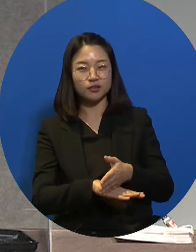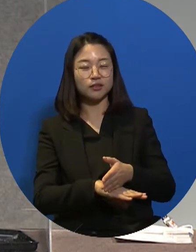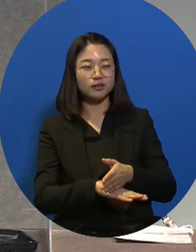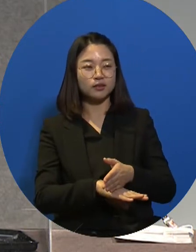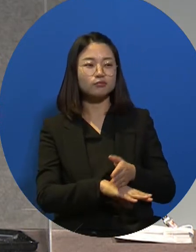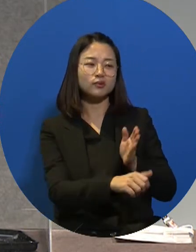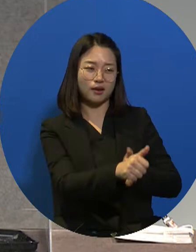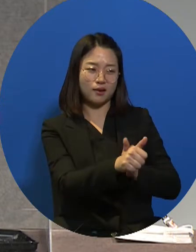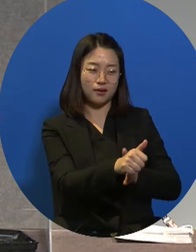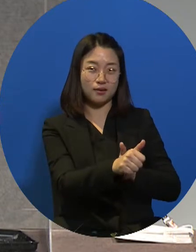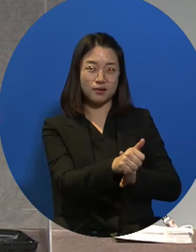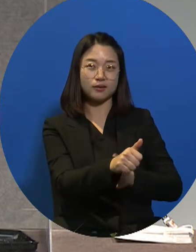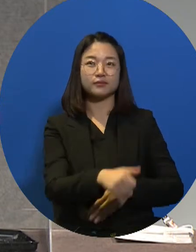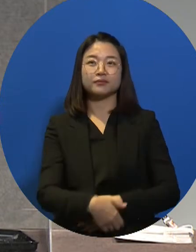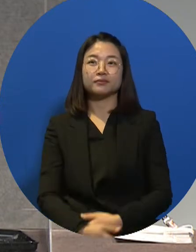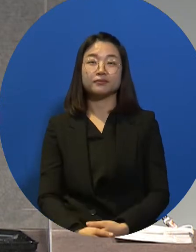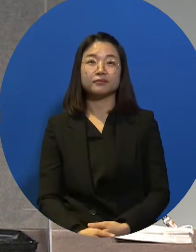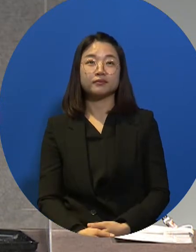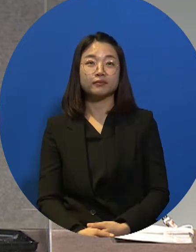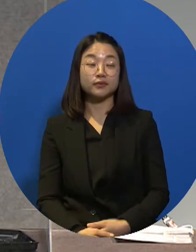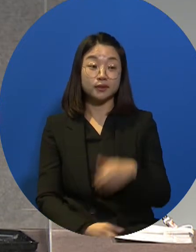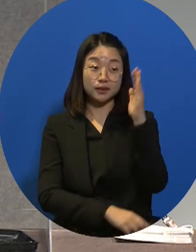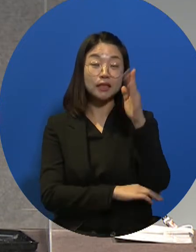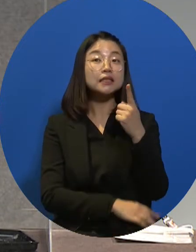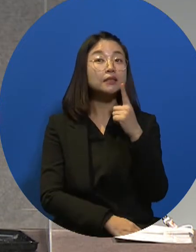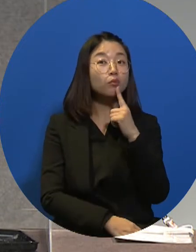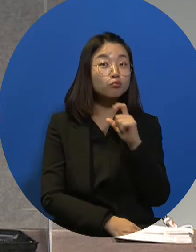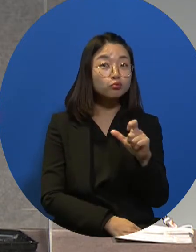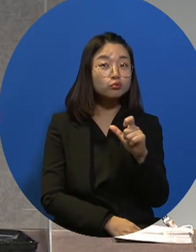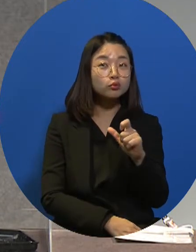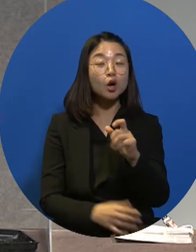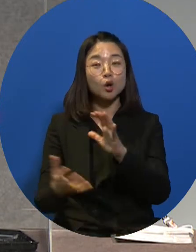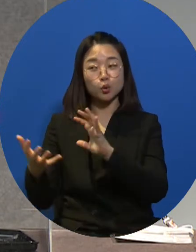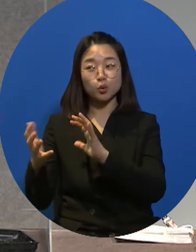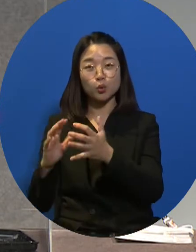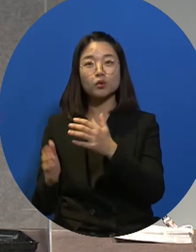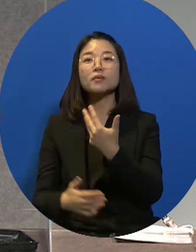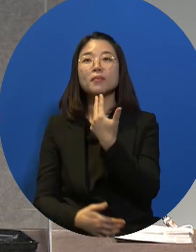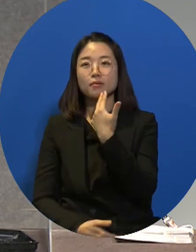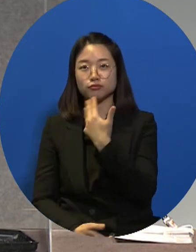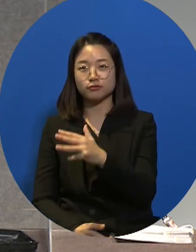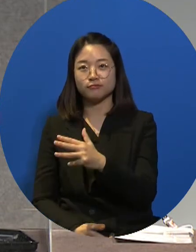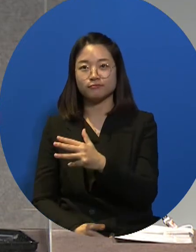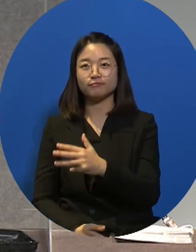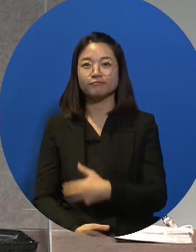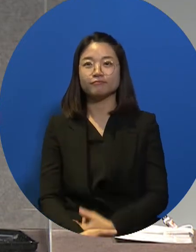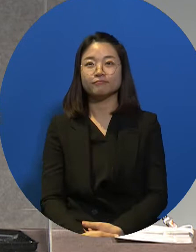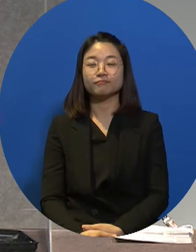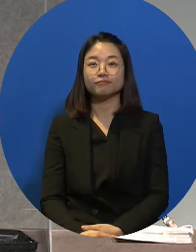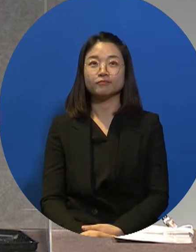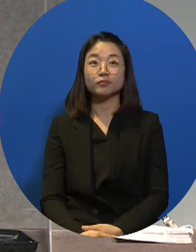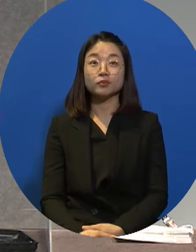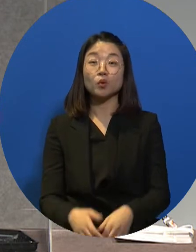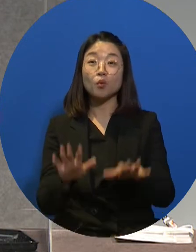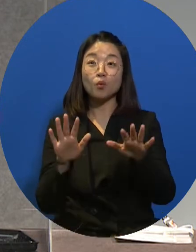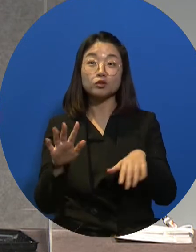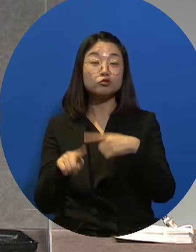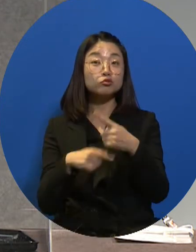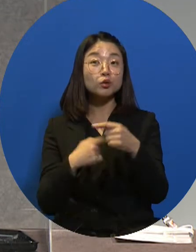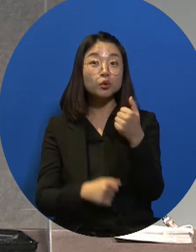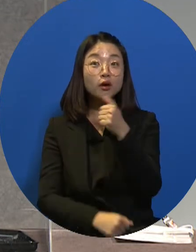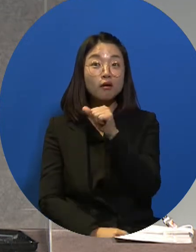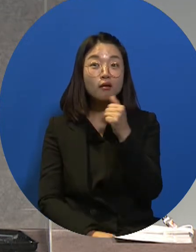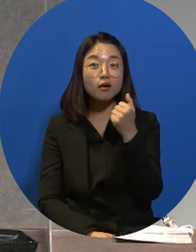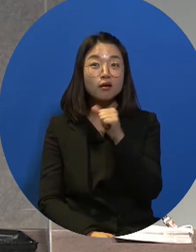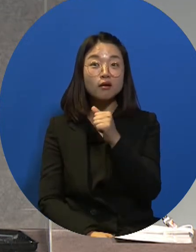좀 당부드리고요. 발제는 15분, 토론은 8분으로 진행하도록 하겠습니다. 그리고 오늘 수어